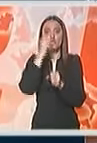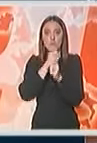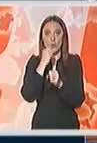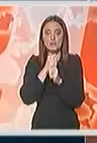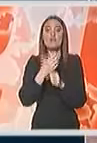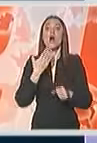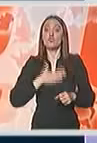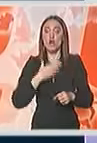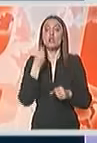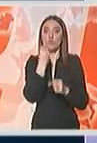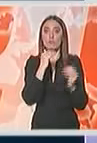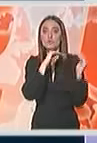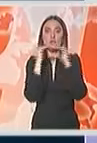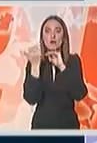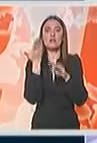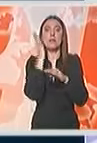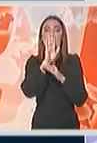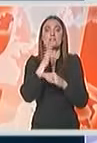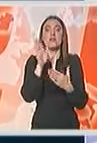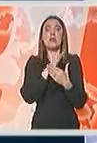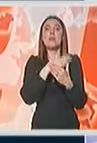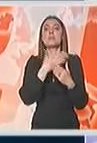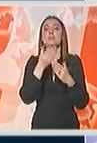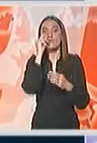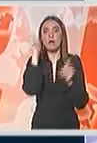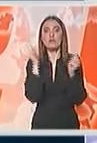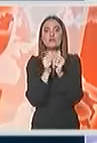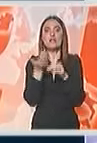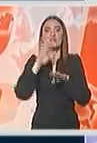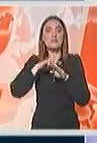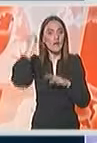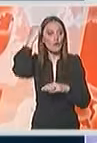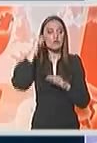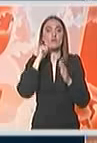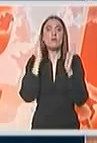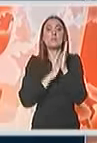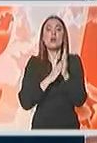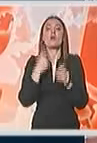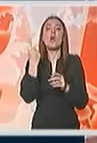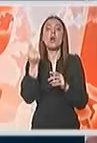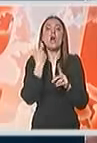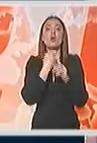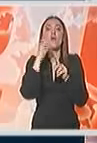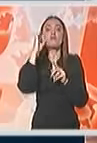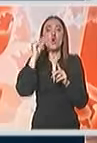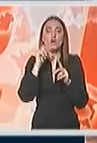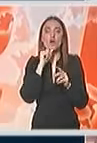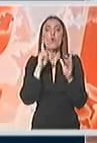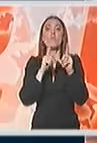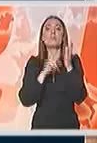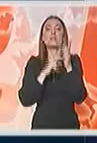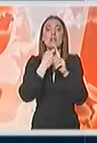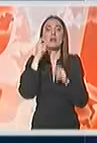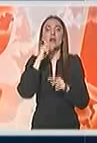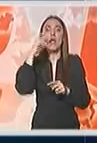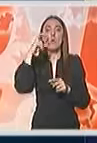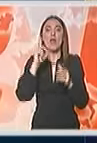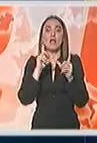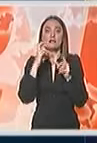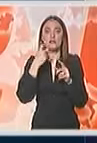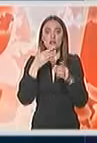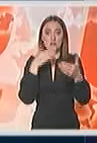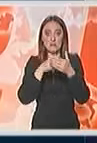poslova želi dobru saradnju sa predstavnicima međunarodne zajednice na Kosovu i Metohiji, sa KFOR-om, UNMIK-om i EULEX-om, jer je cilj Srbije